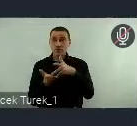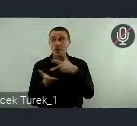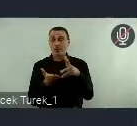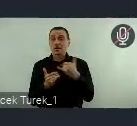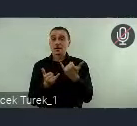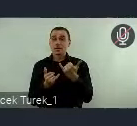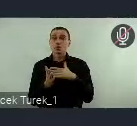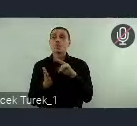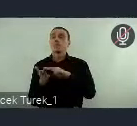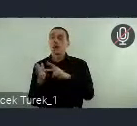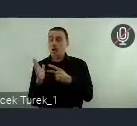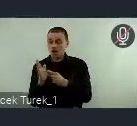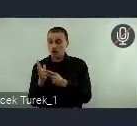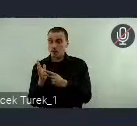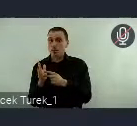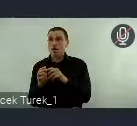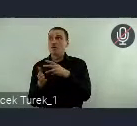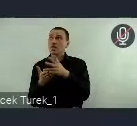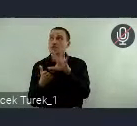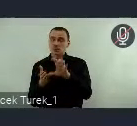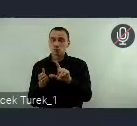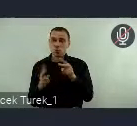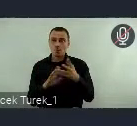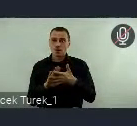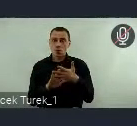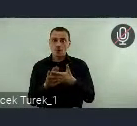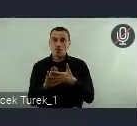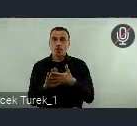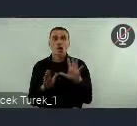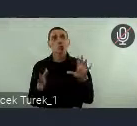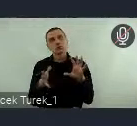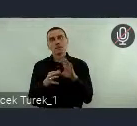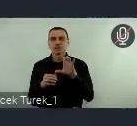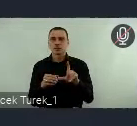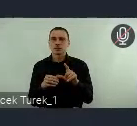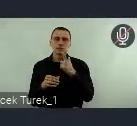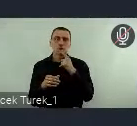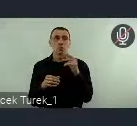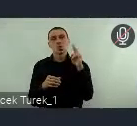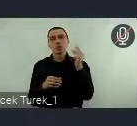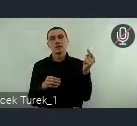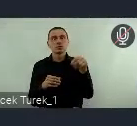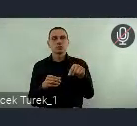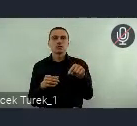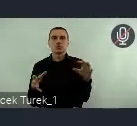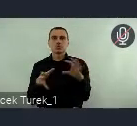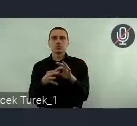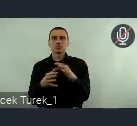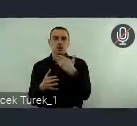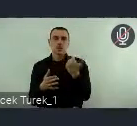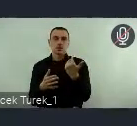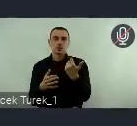także zaplanujcie sobie 500 zł na tłumacza języka migowego ani wam się nie zgłosi głuchy na na taką perfekcję może tak